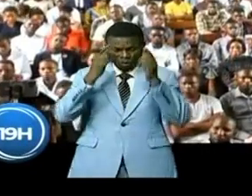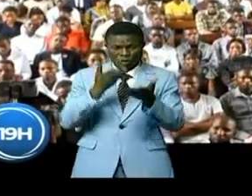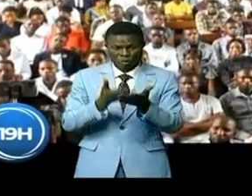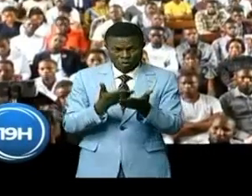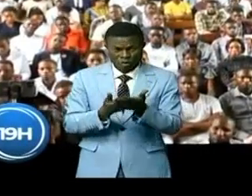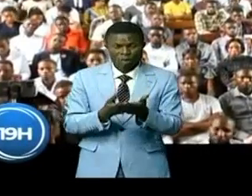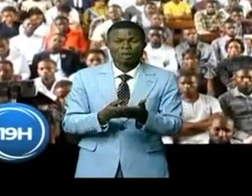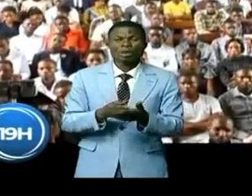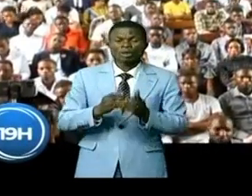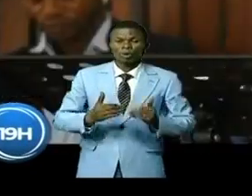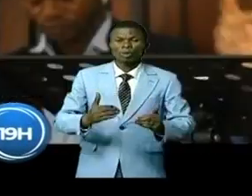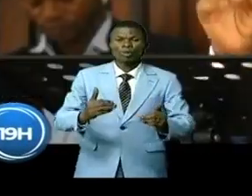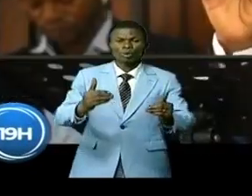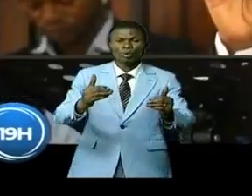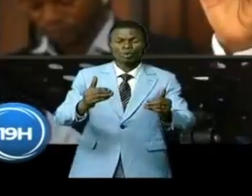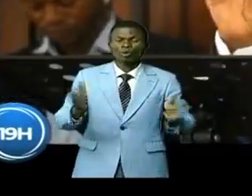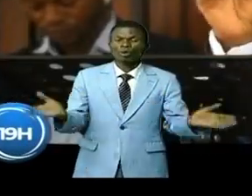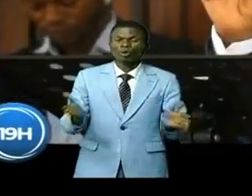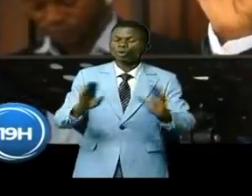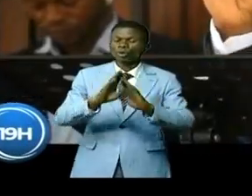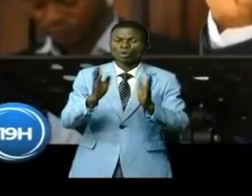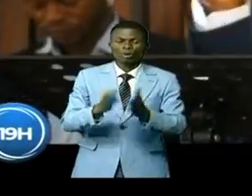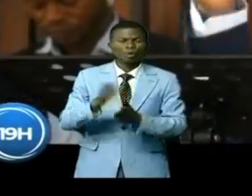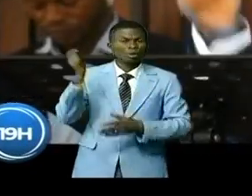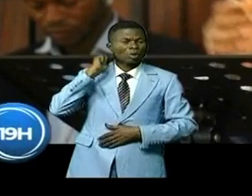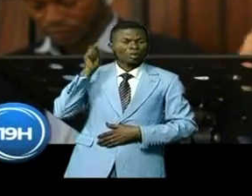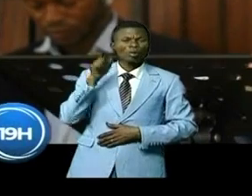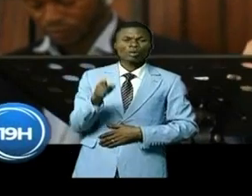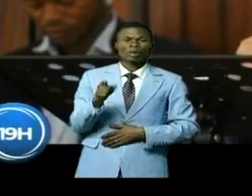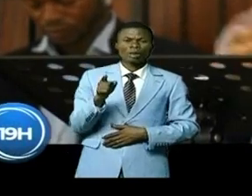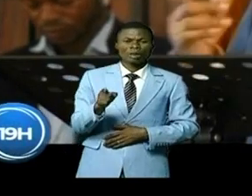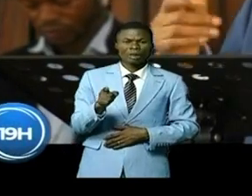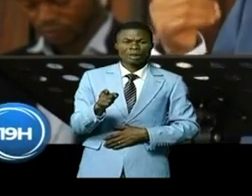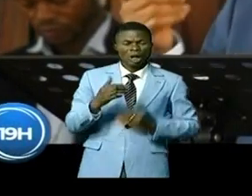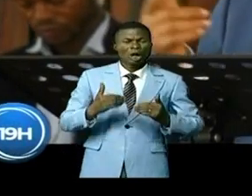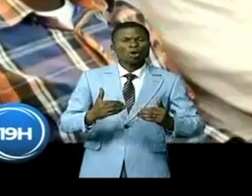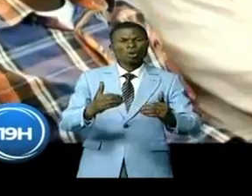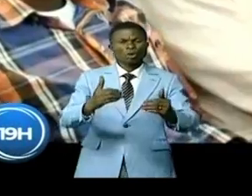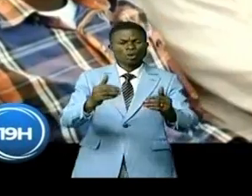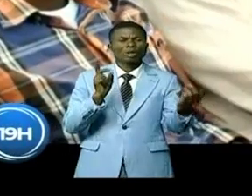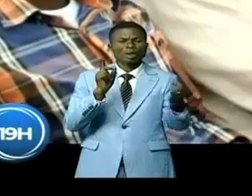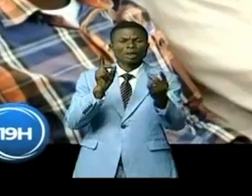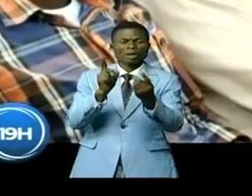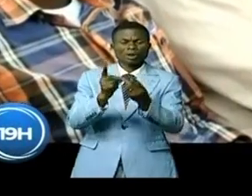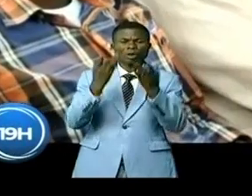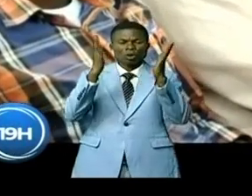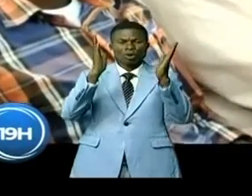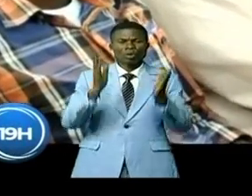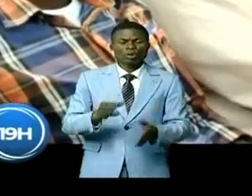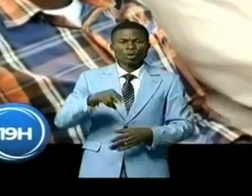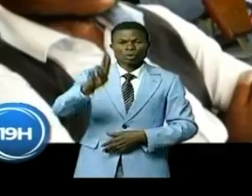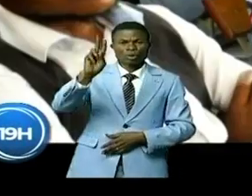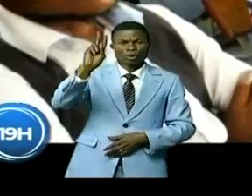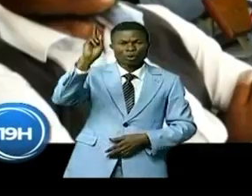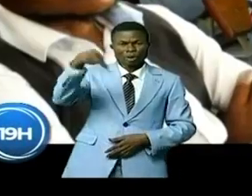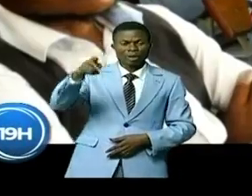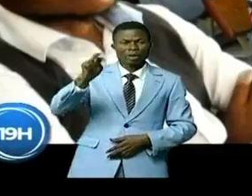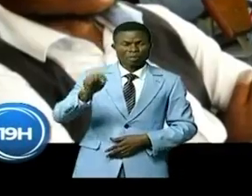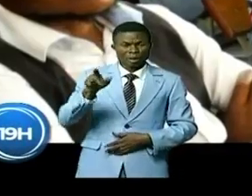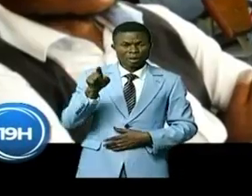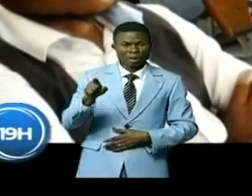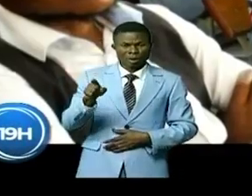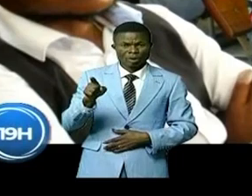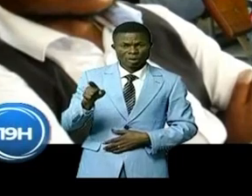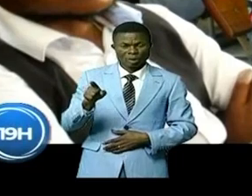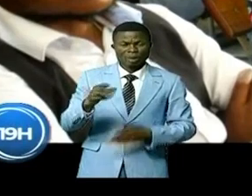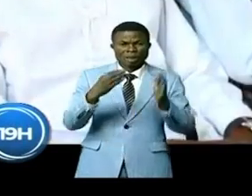ce souci, a motivé le professeur Noël Tchani Mwadiamvita à aller à la rencontre des étudiants de l'Université pédagogique nationale